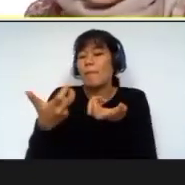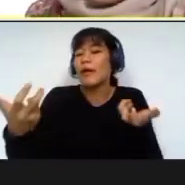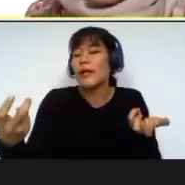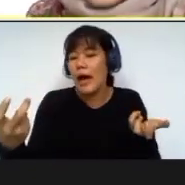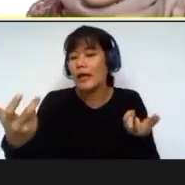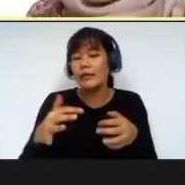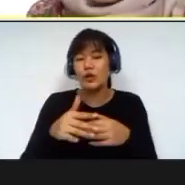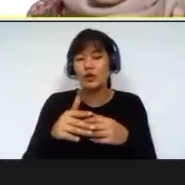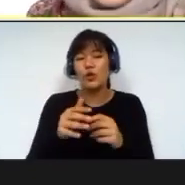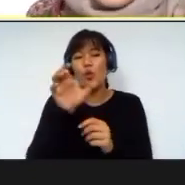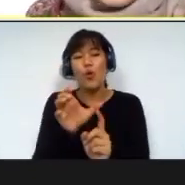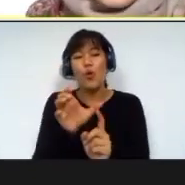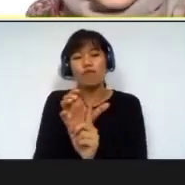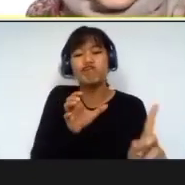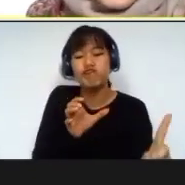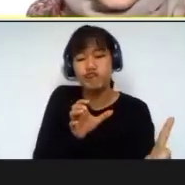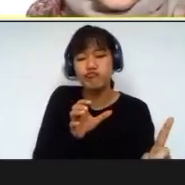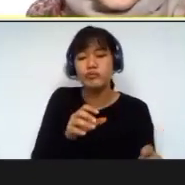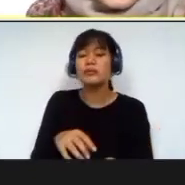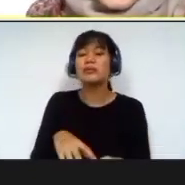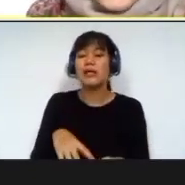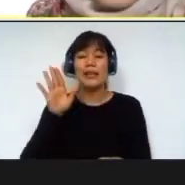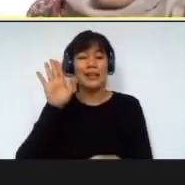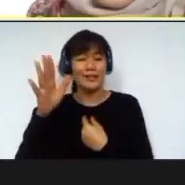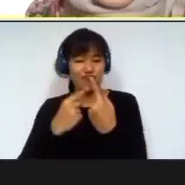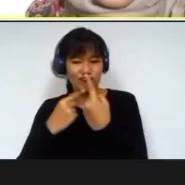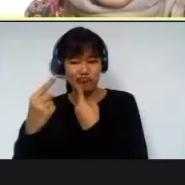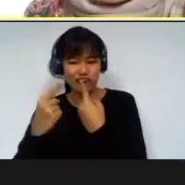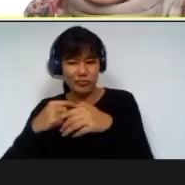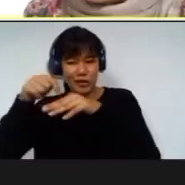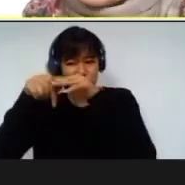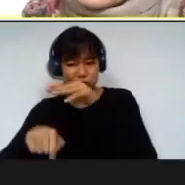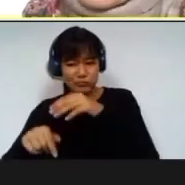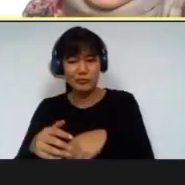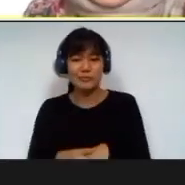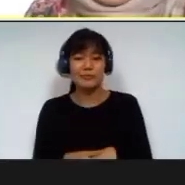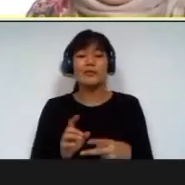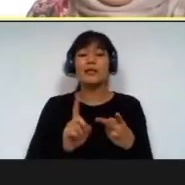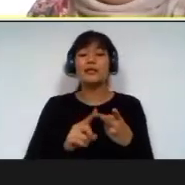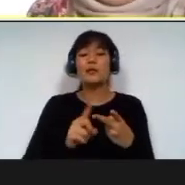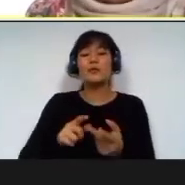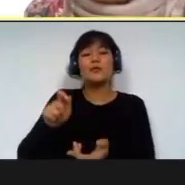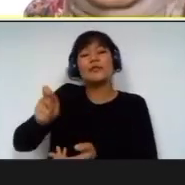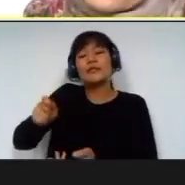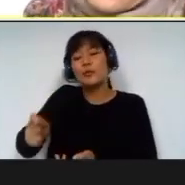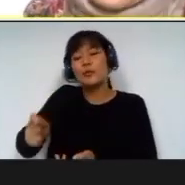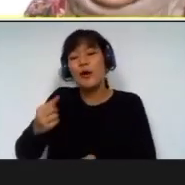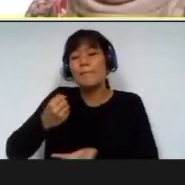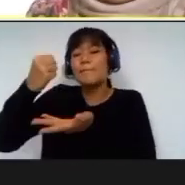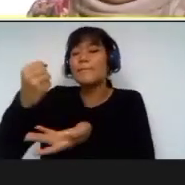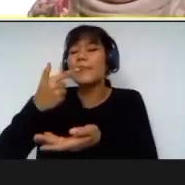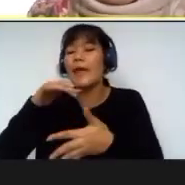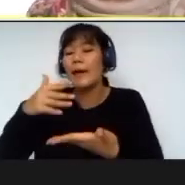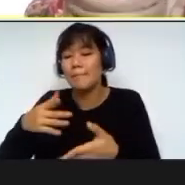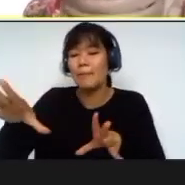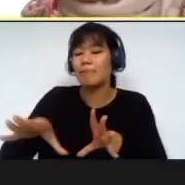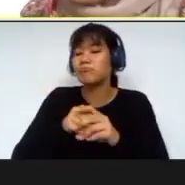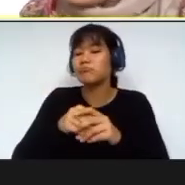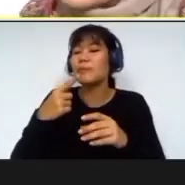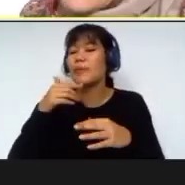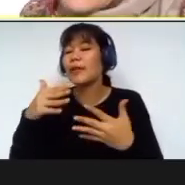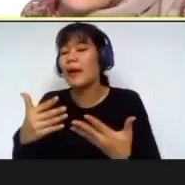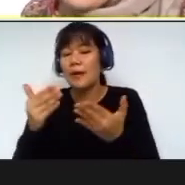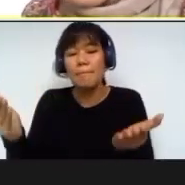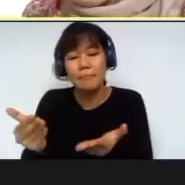marginalisasi, begitu ya, nanti kita akan diskusikan. Lalu sanksi dan reward seperti apa, pelibatannya kayak apa,